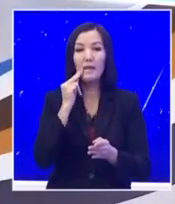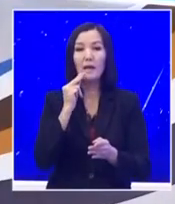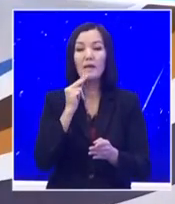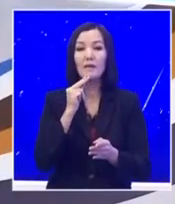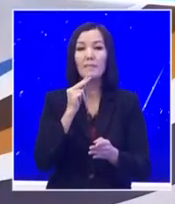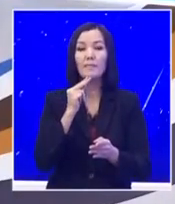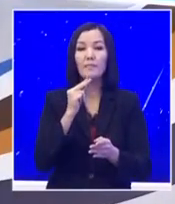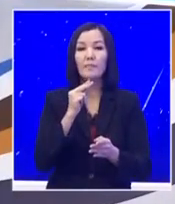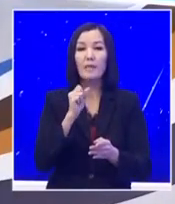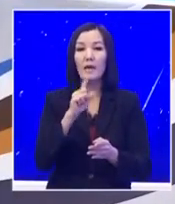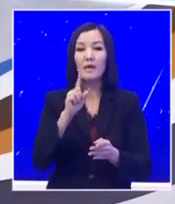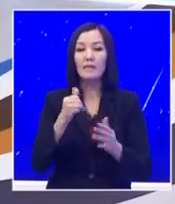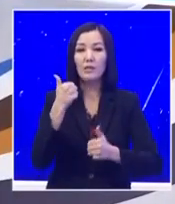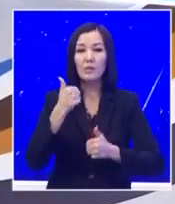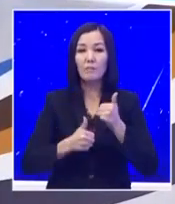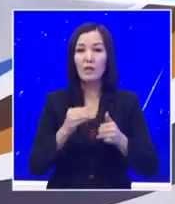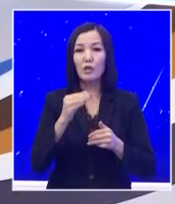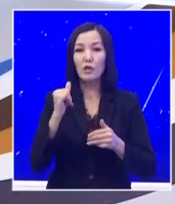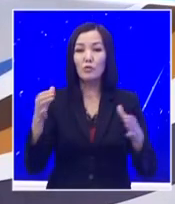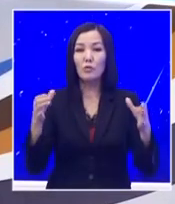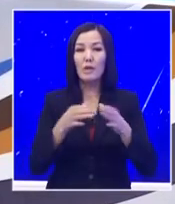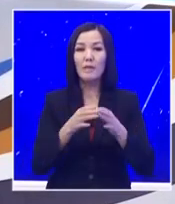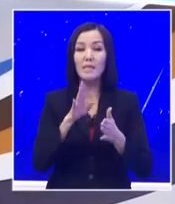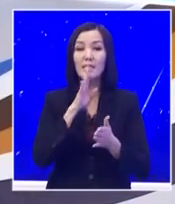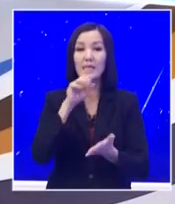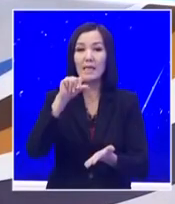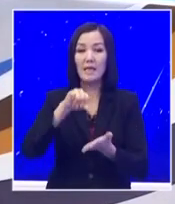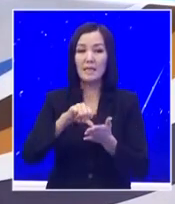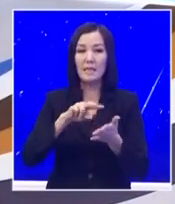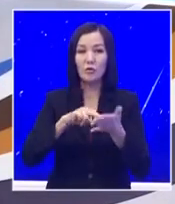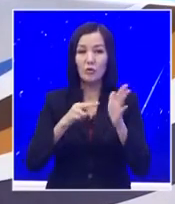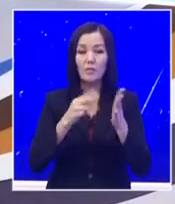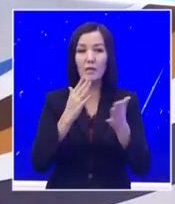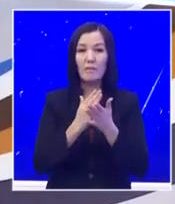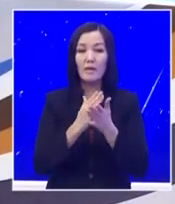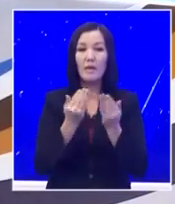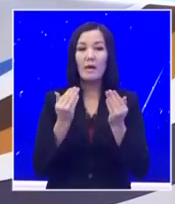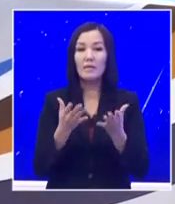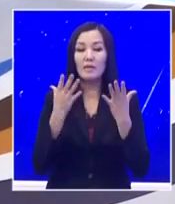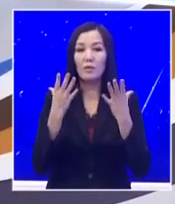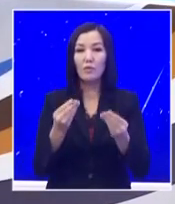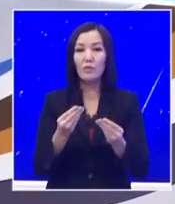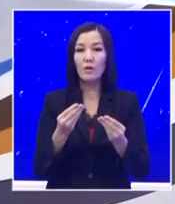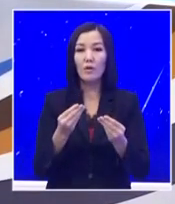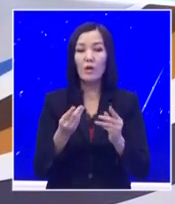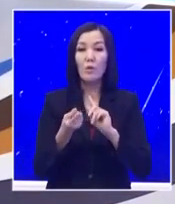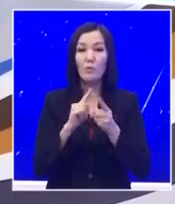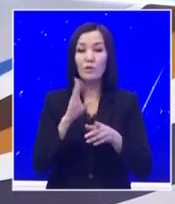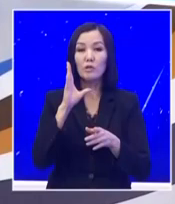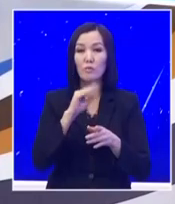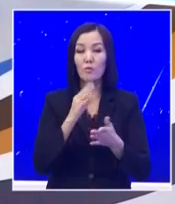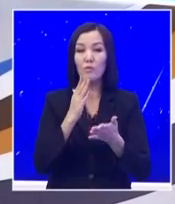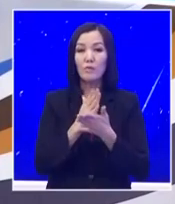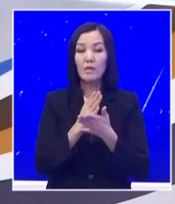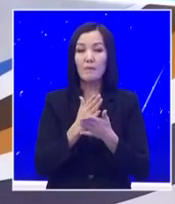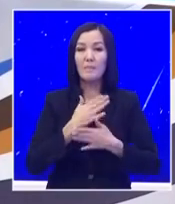клубтық Азия чемпионатына біздің Жетісу командасының қыздары қатысады деген жоспарда, бірақ енді қазіргі таңда кішкене өзгерістер болып жатыр, бірақ